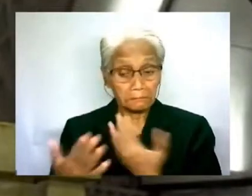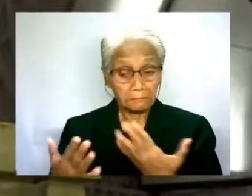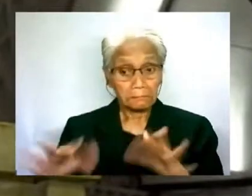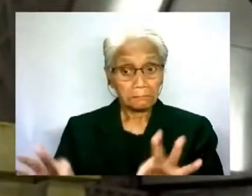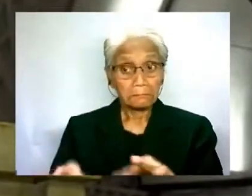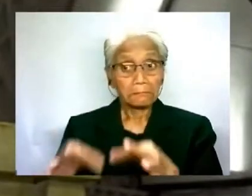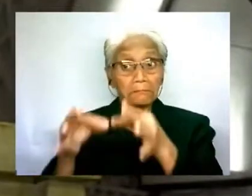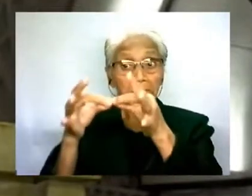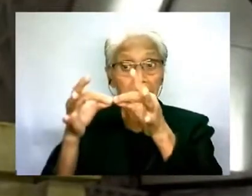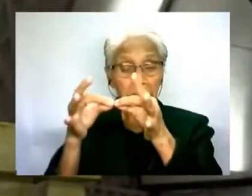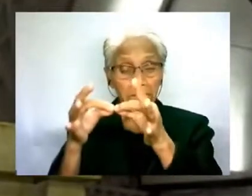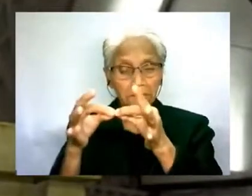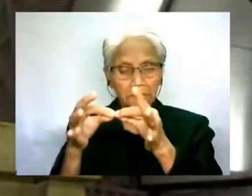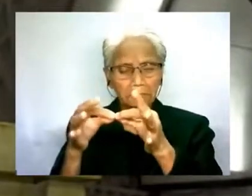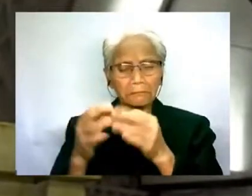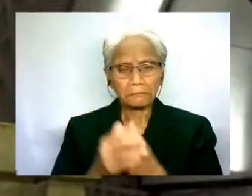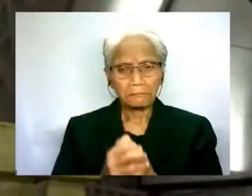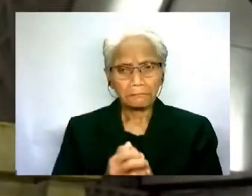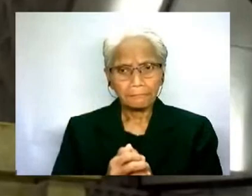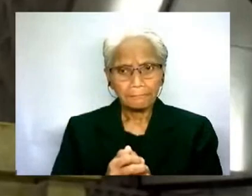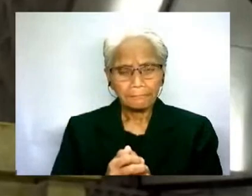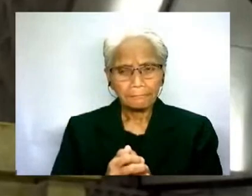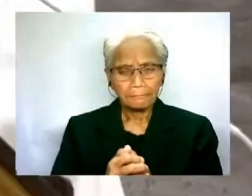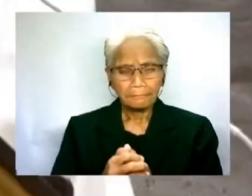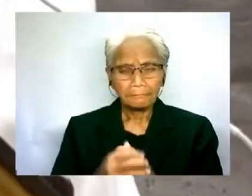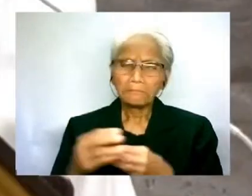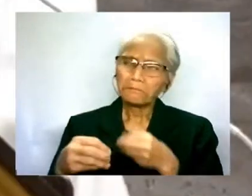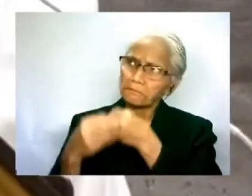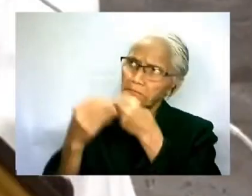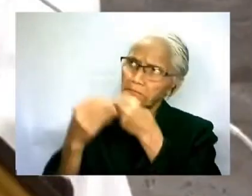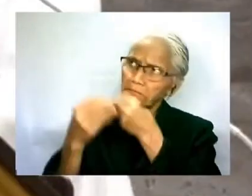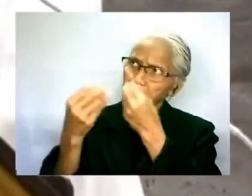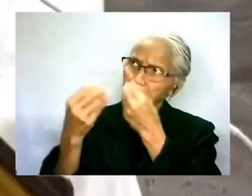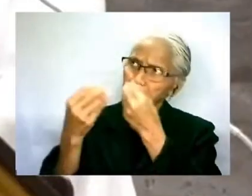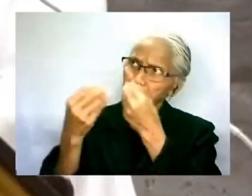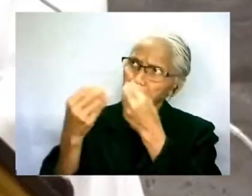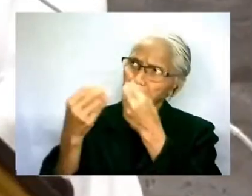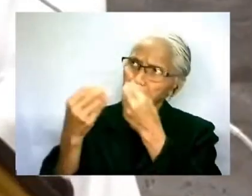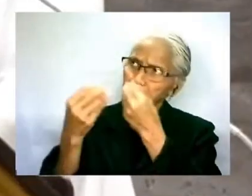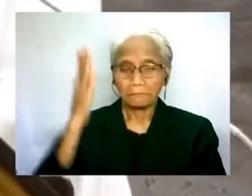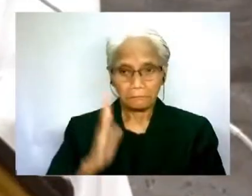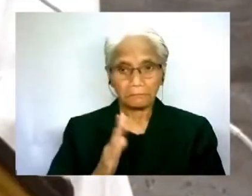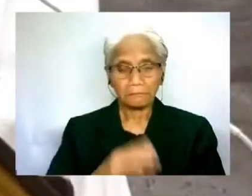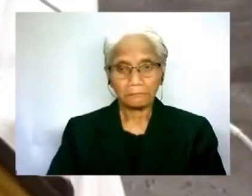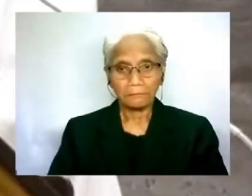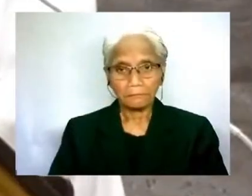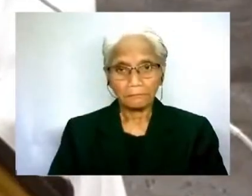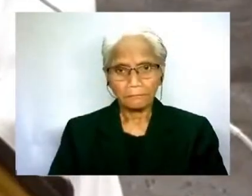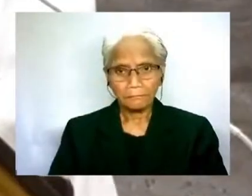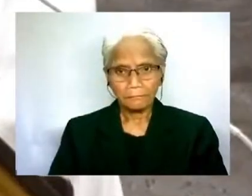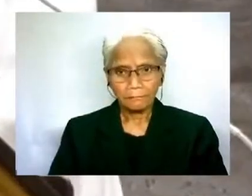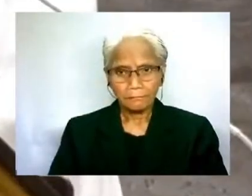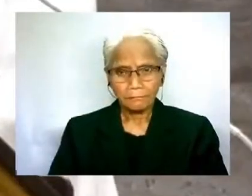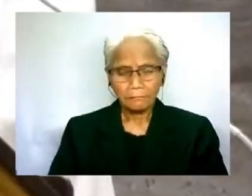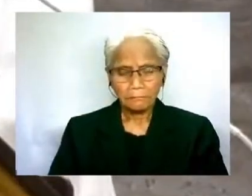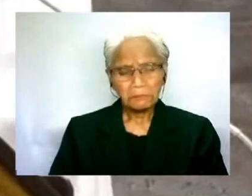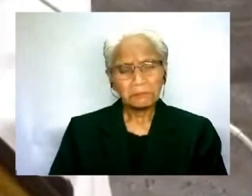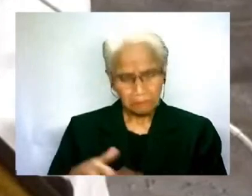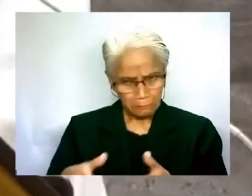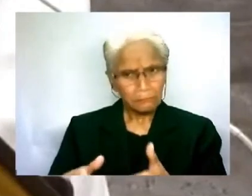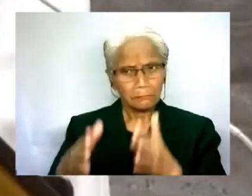ilagay natin ang ating tiwala sa Diyos at tayo ay maging panatag